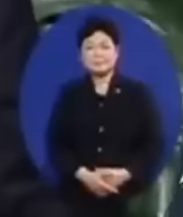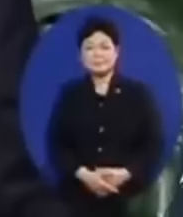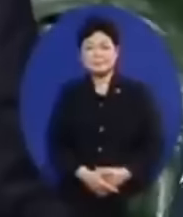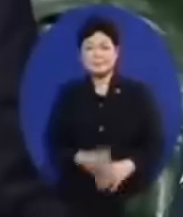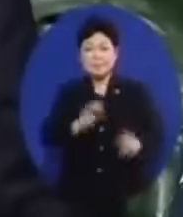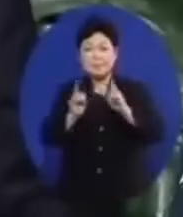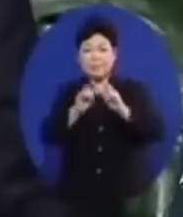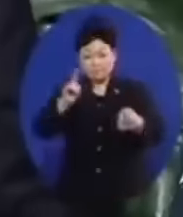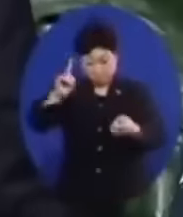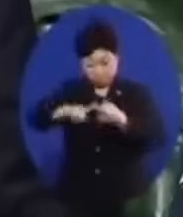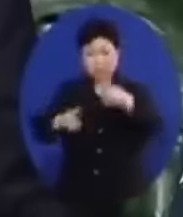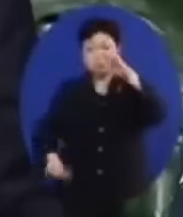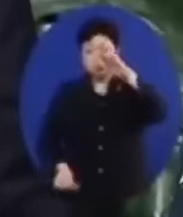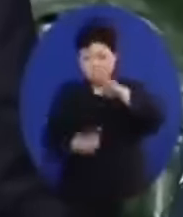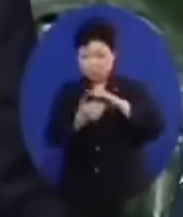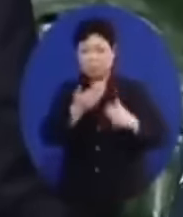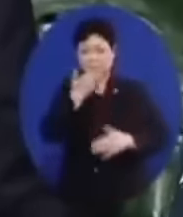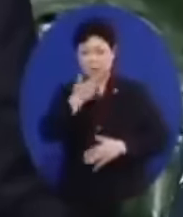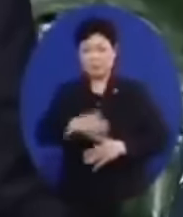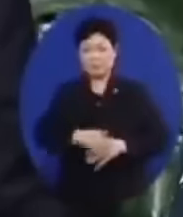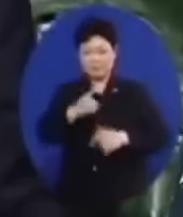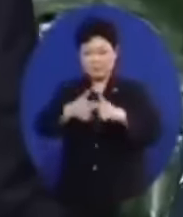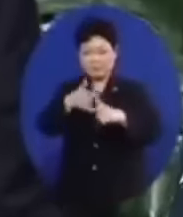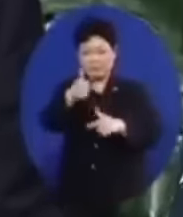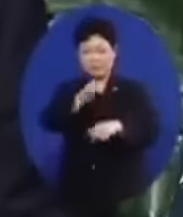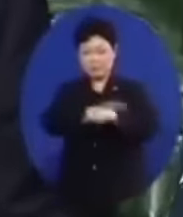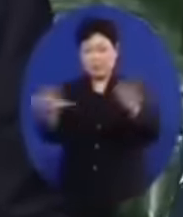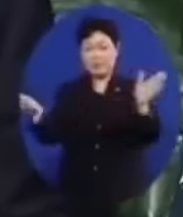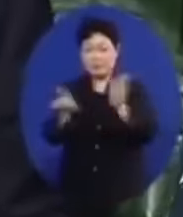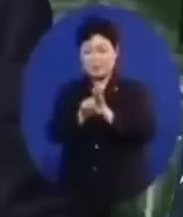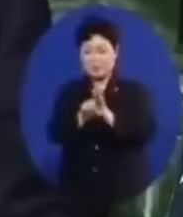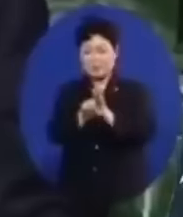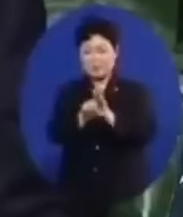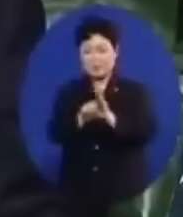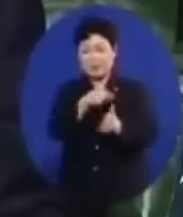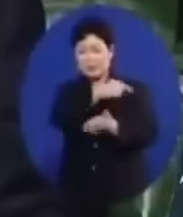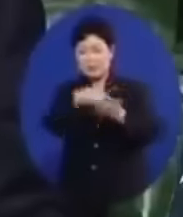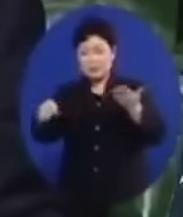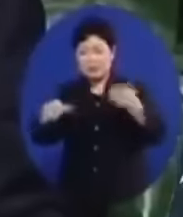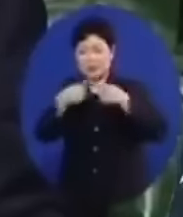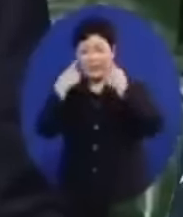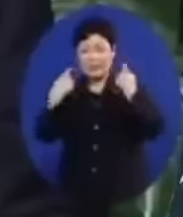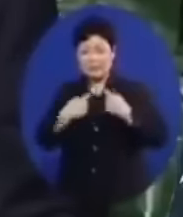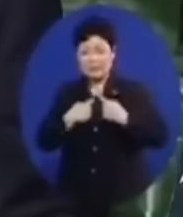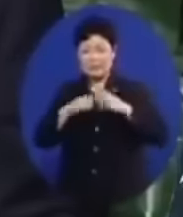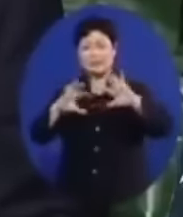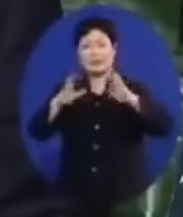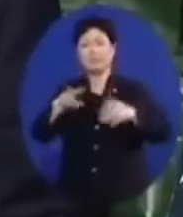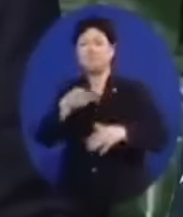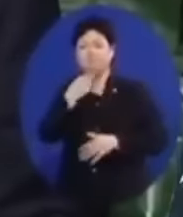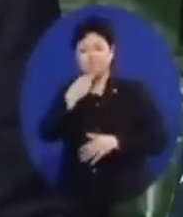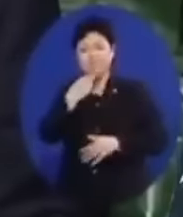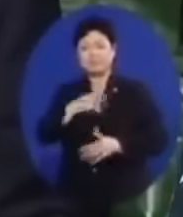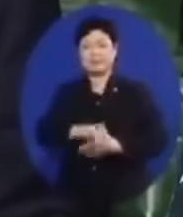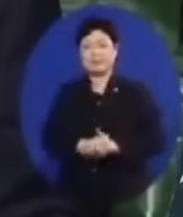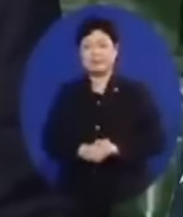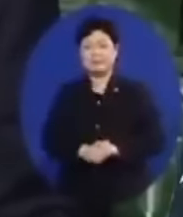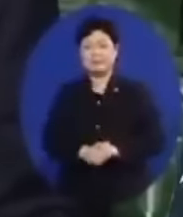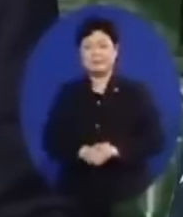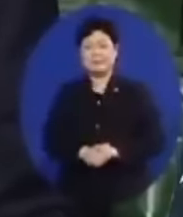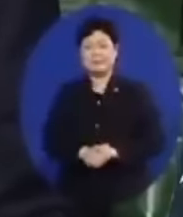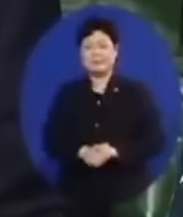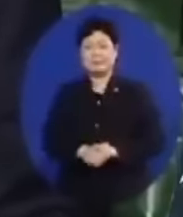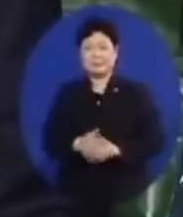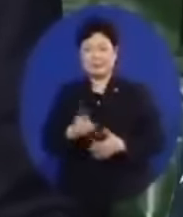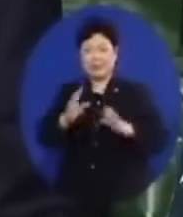그 말씀 그대로 이루어진 것입니다. 예수 잘 믿어 손해난 개인이나 국가가 없습니다.